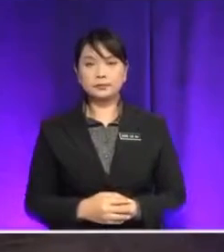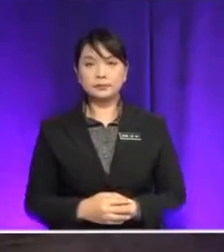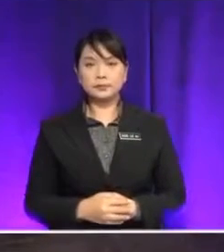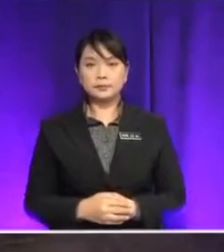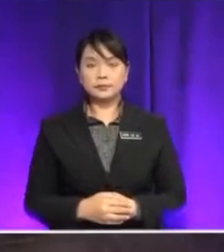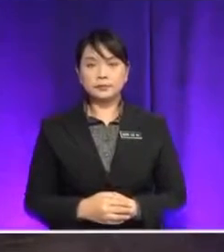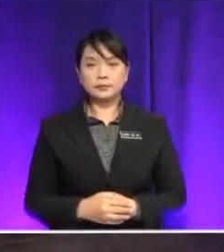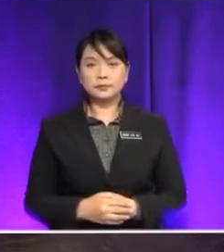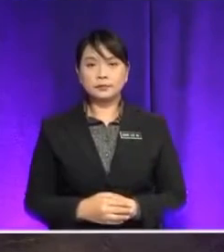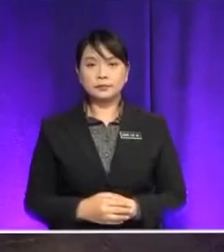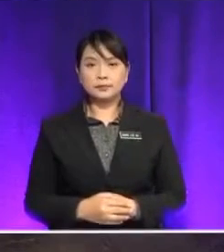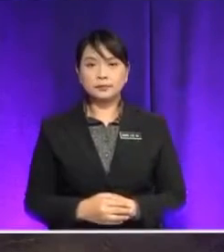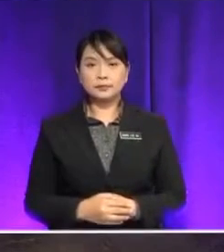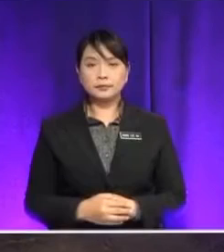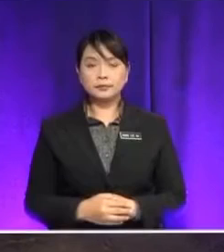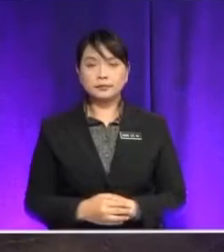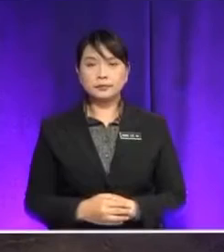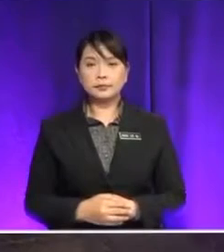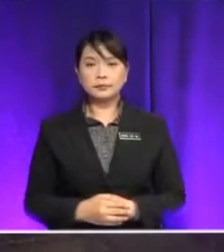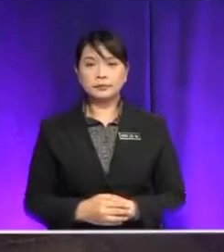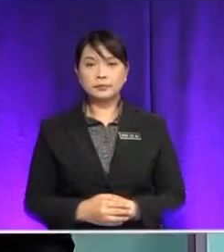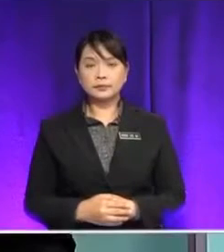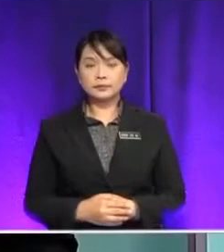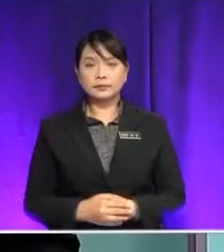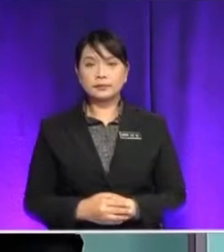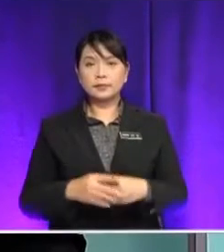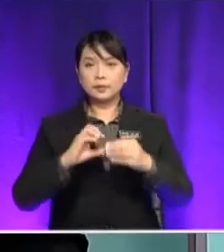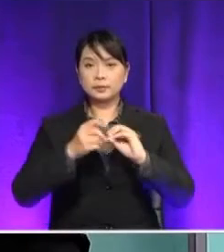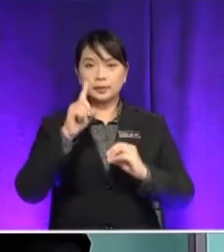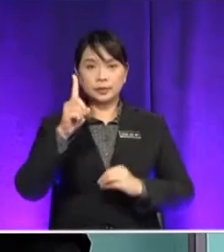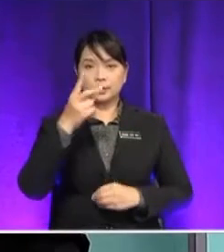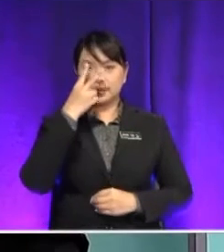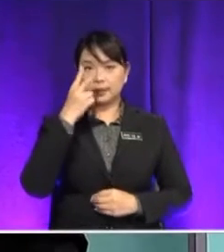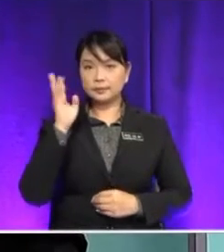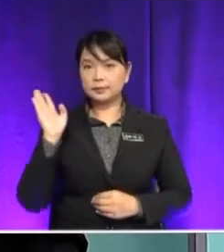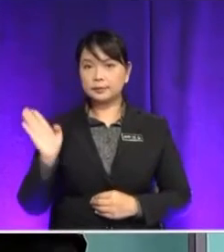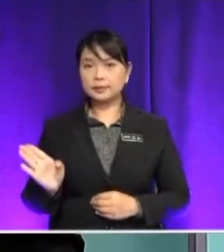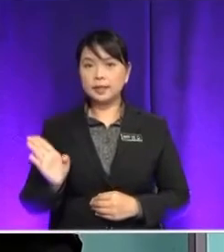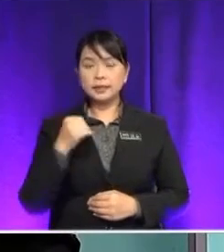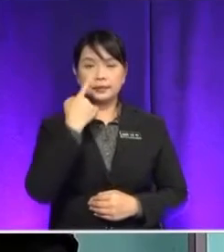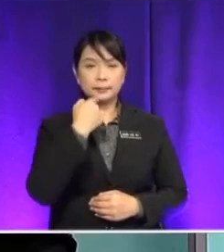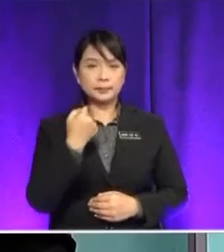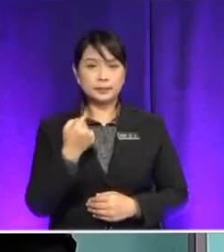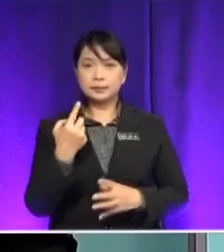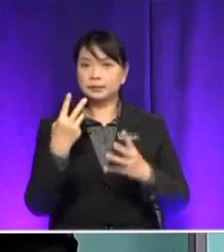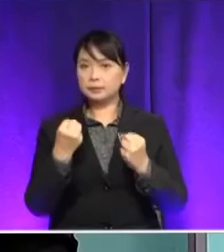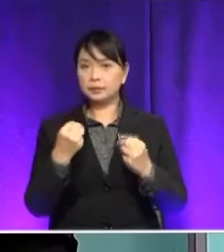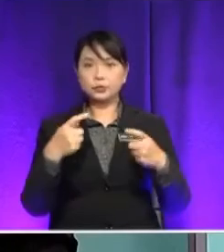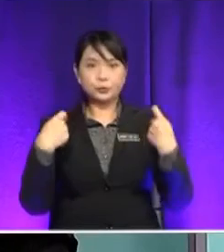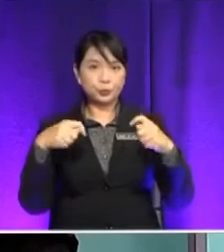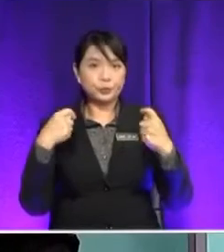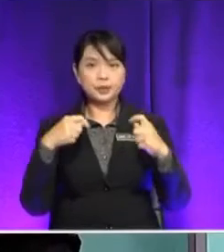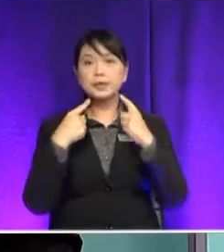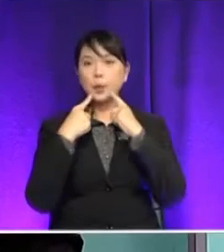oke dulu kita Oke ada siape yang coba